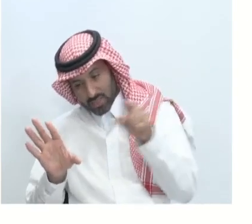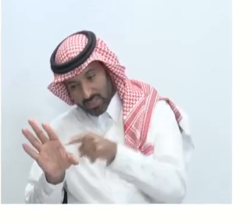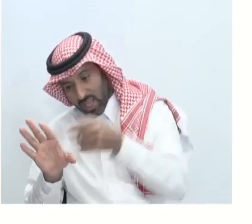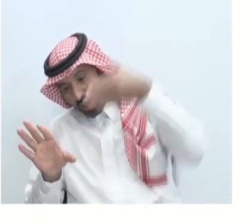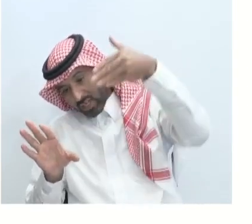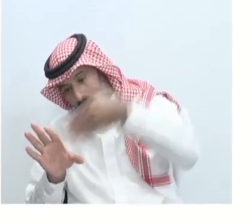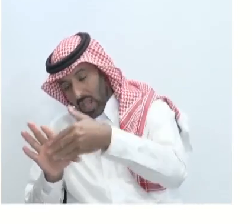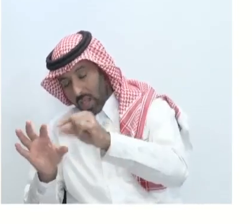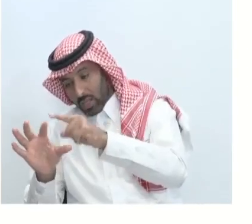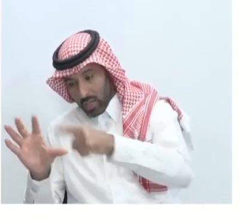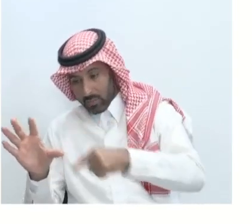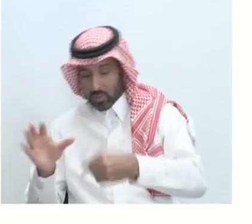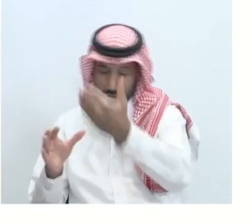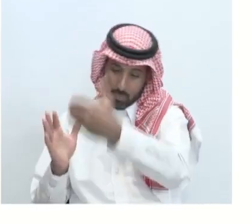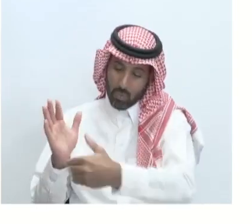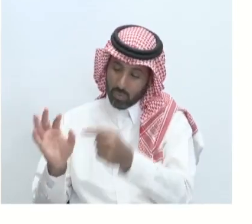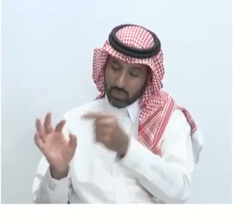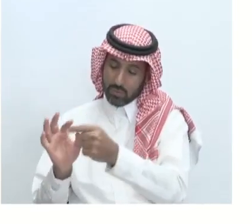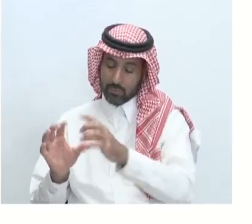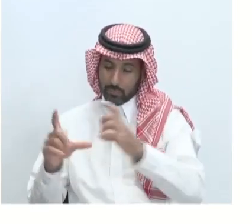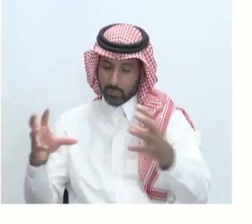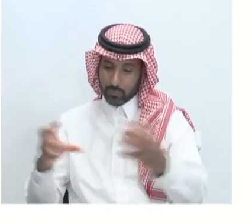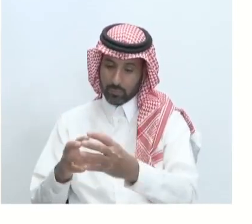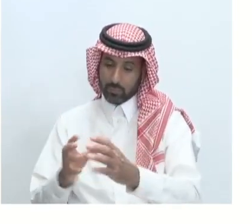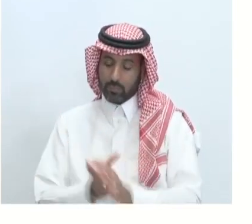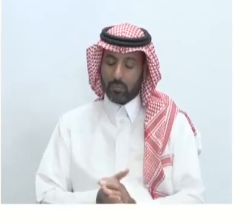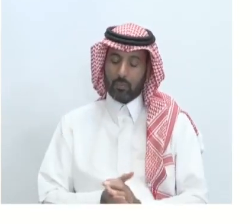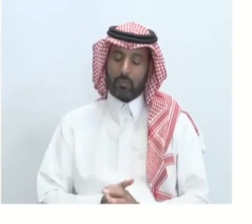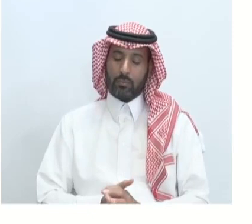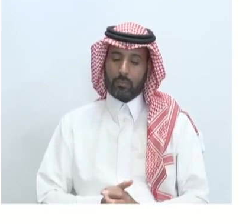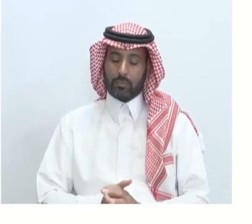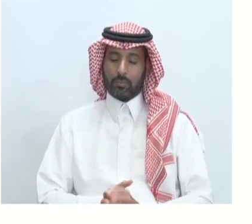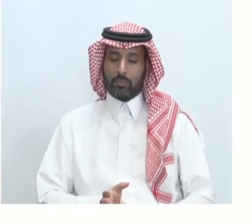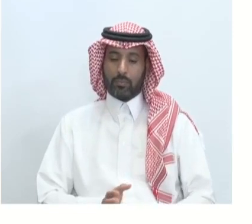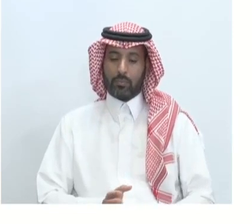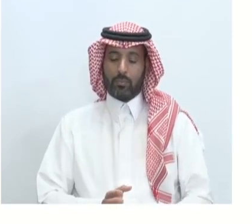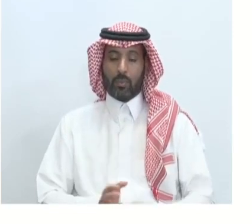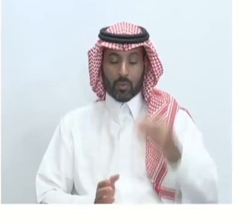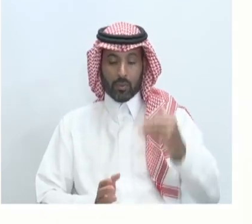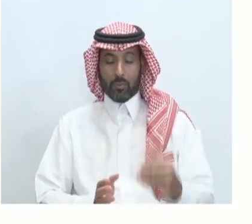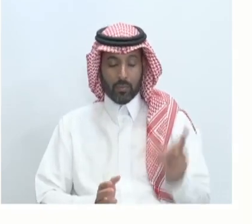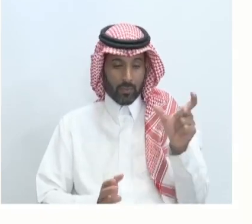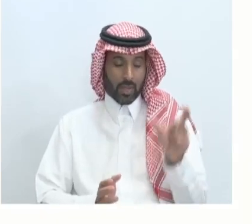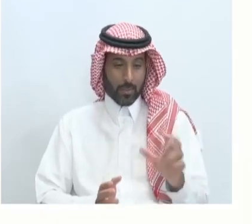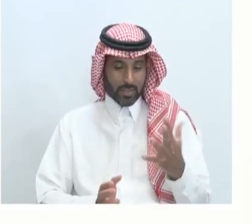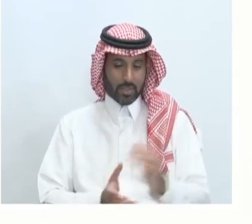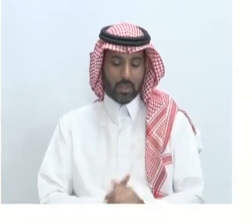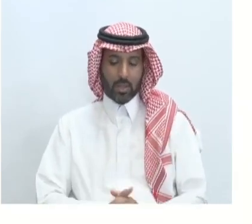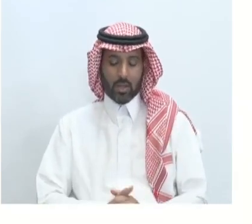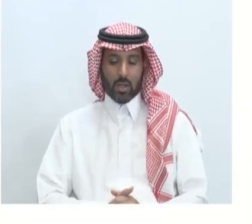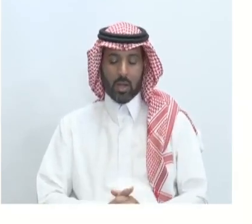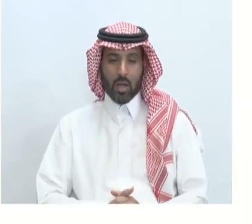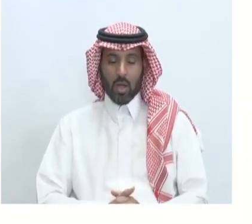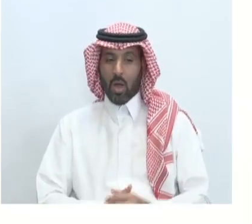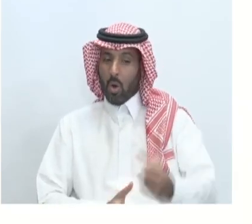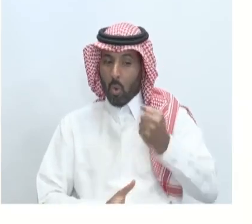الساقطه موازيه للمحور الرئيس بعد انعكاسها عن المراه بعد ذلك المفردات الجديده تطرقنا في